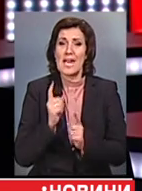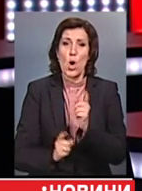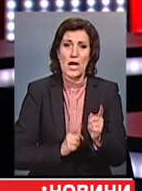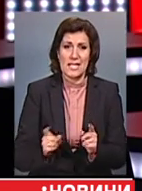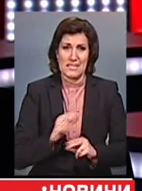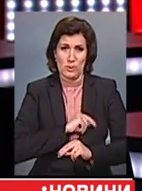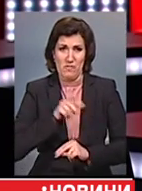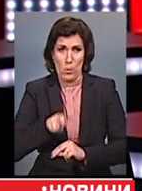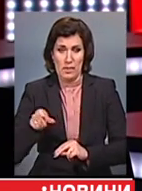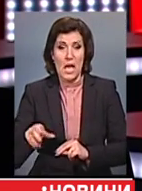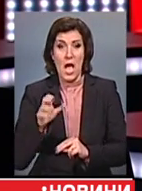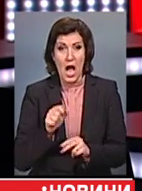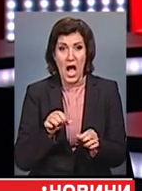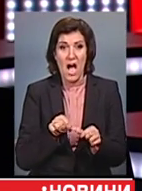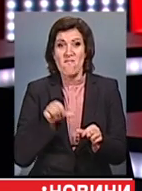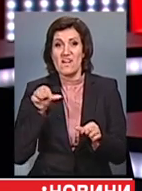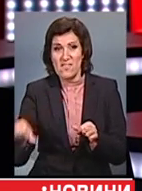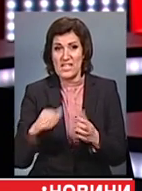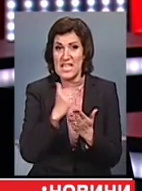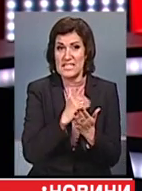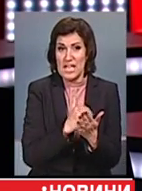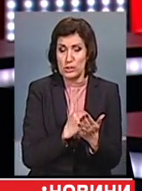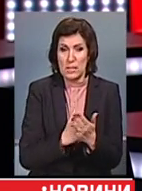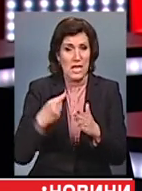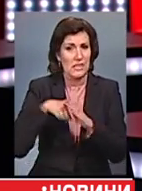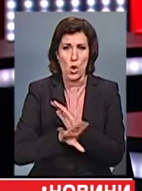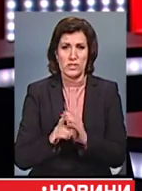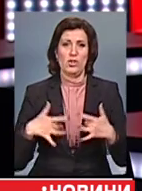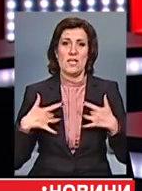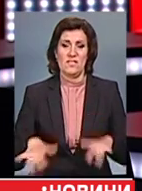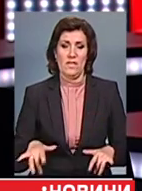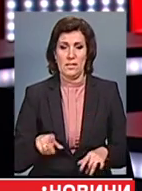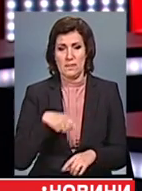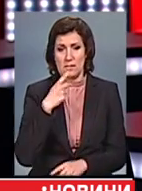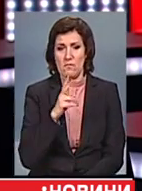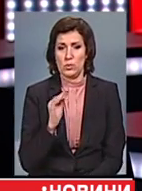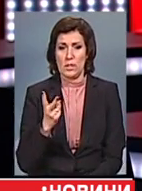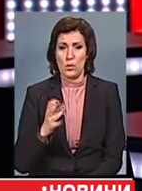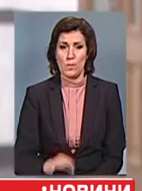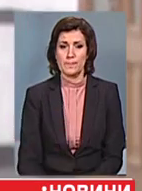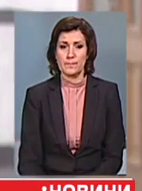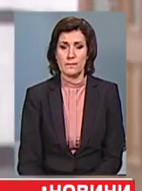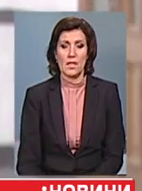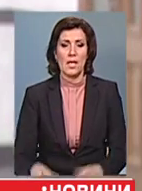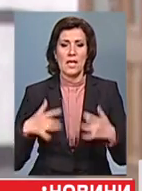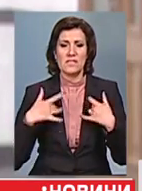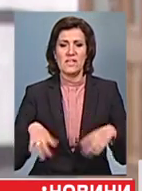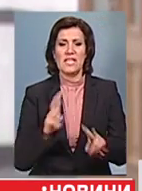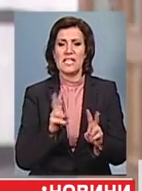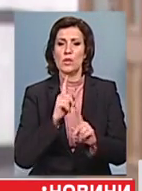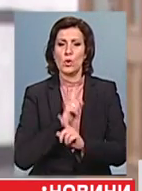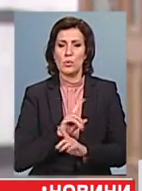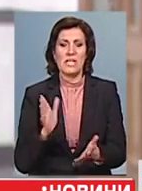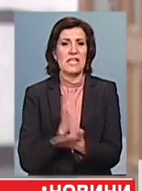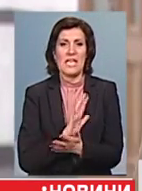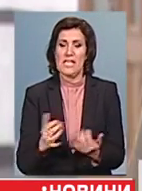реорганізацію співробітників, а виведення за штат не означає звільнення, сказав Куценко. Звільнений ніхто не був і